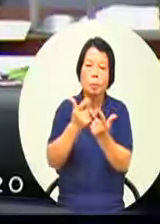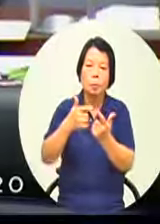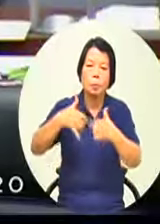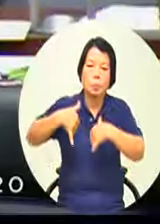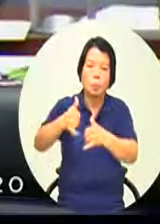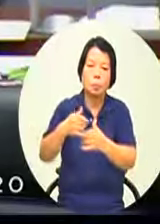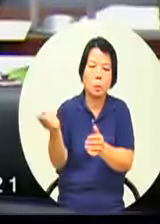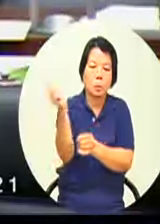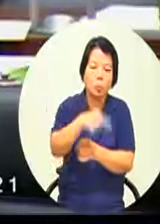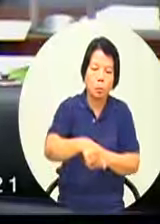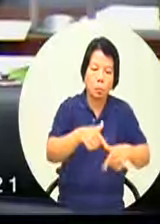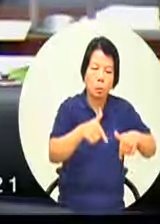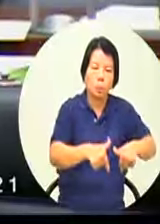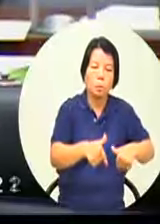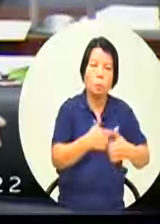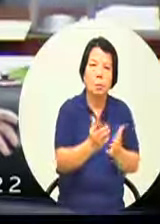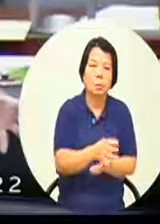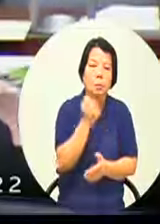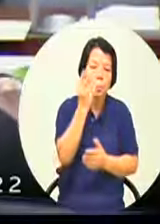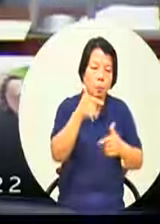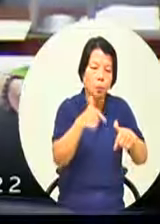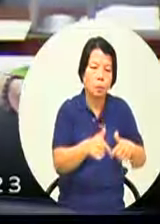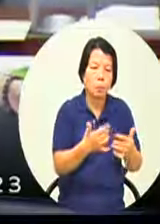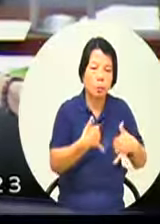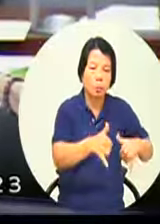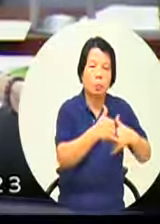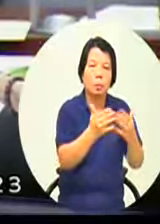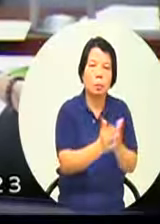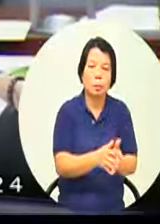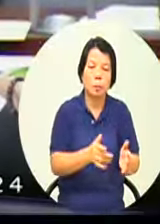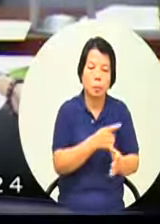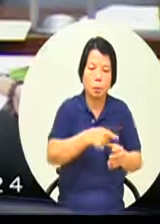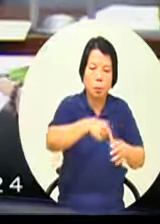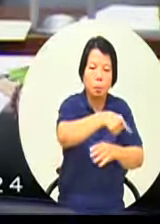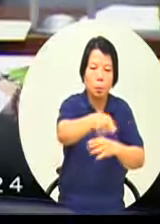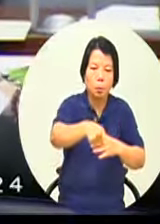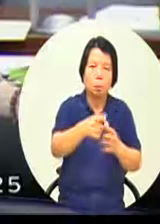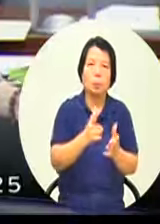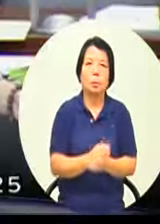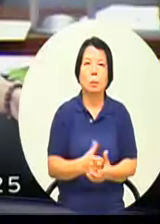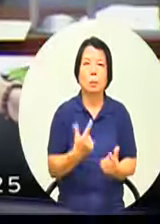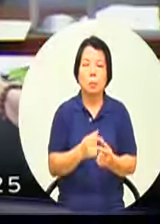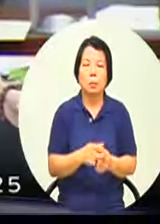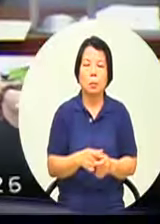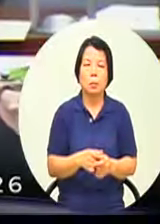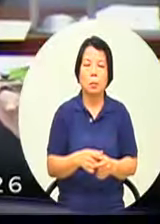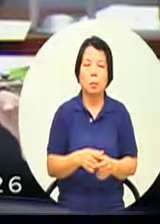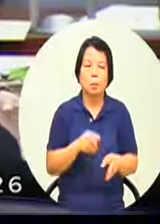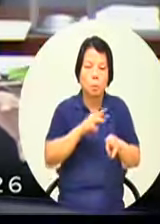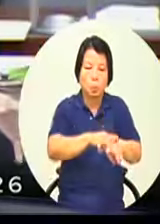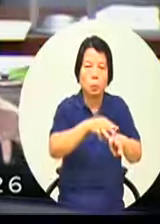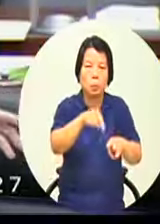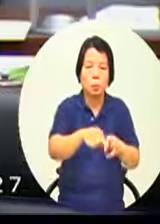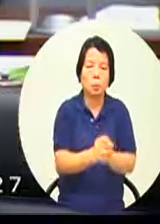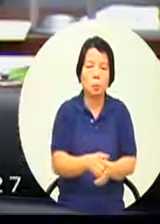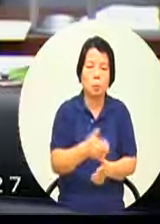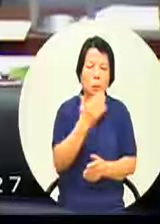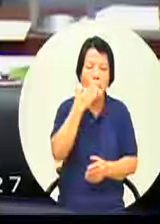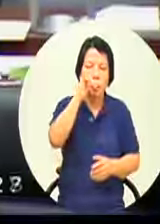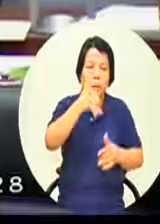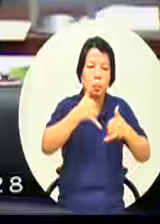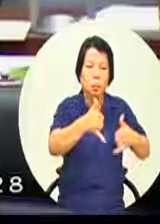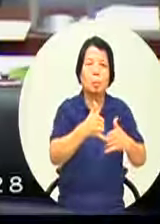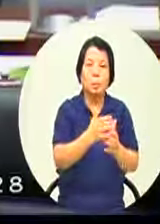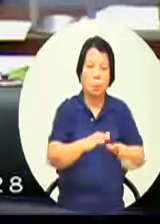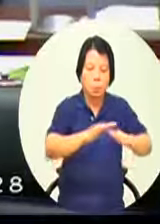然后走瑞西街出去瑞隆路，再往西出去到凯旋路的一个